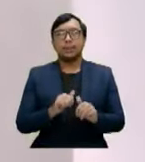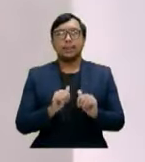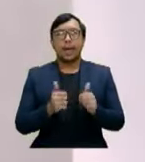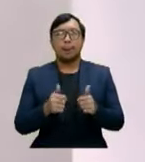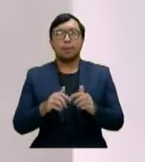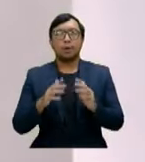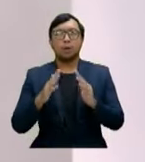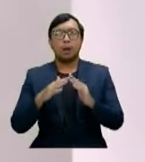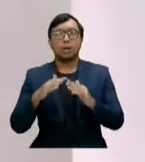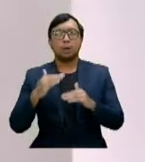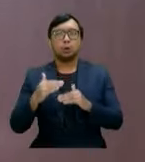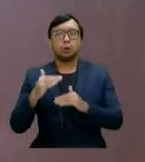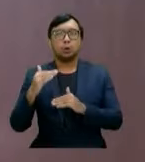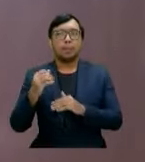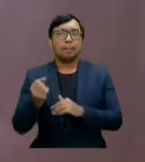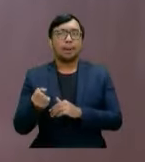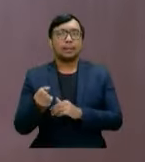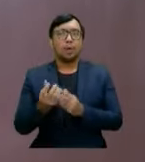Pasar Rumput.